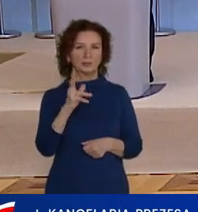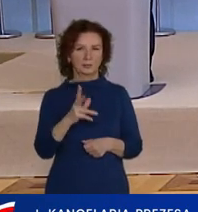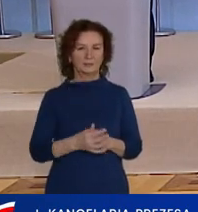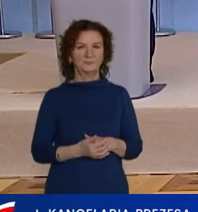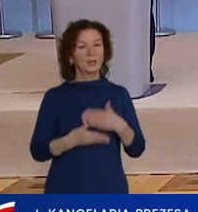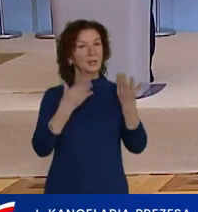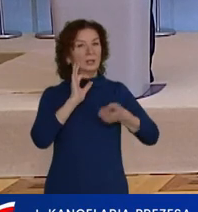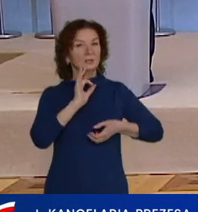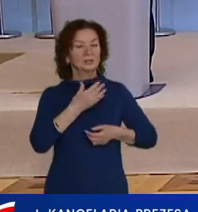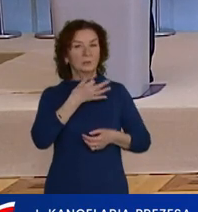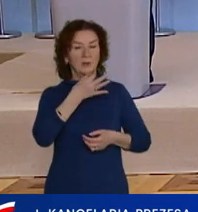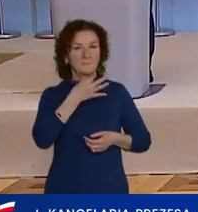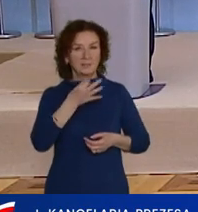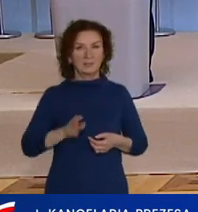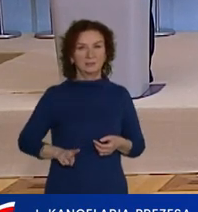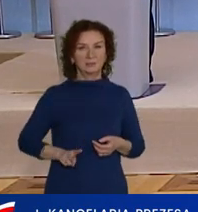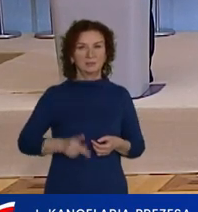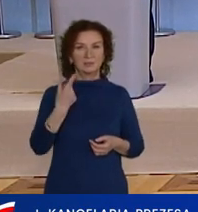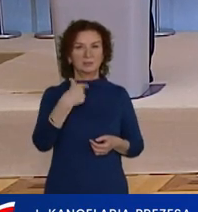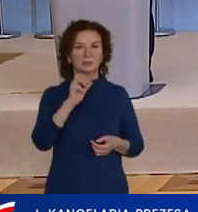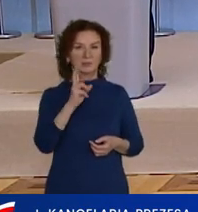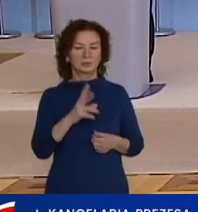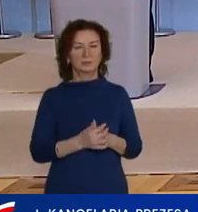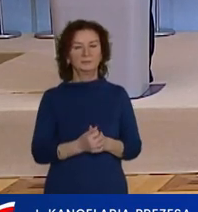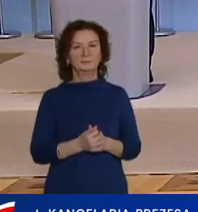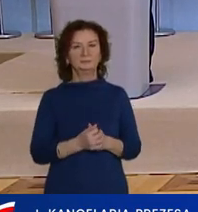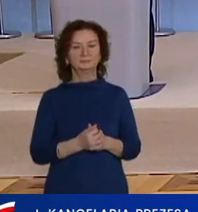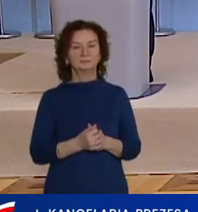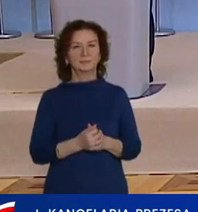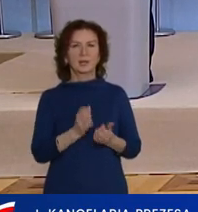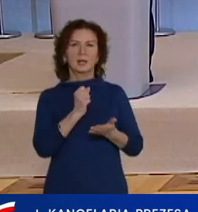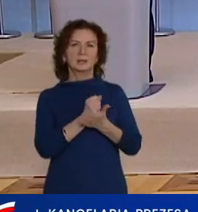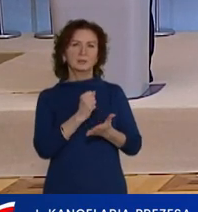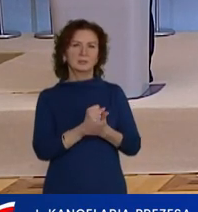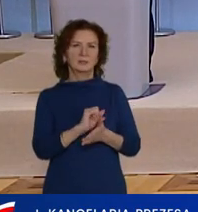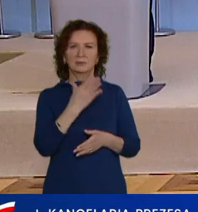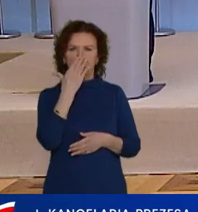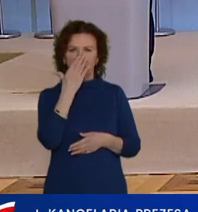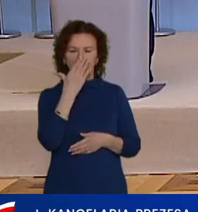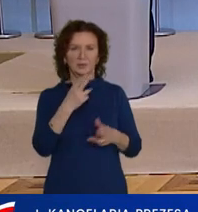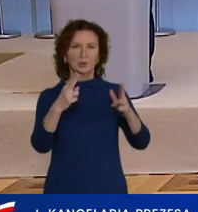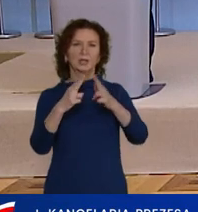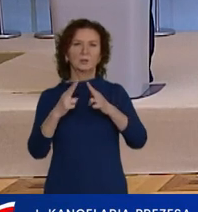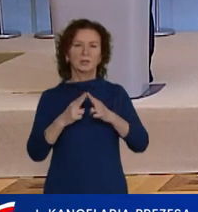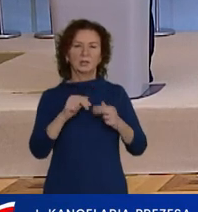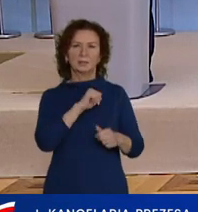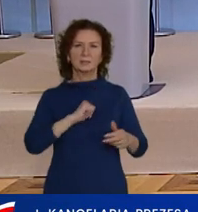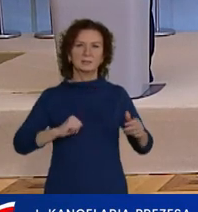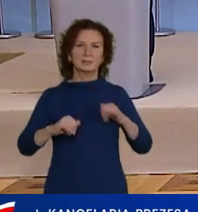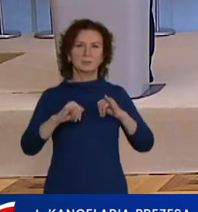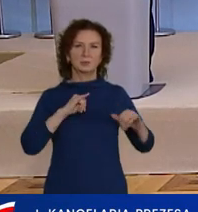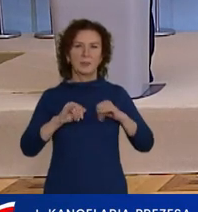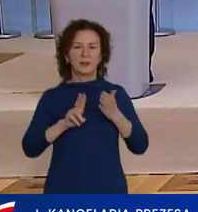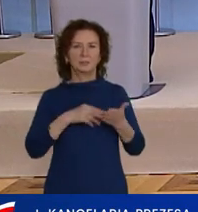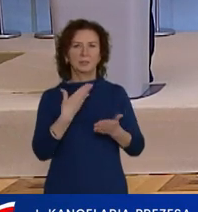Dzień dobry. Mam pytanie do pana ministra Dworczyka pewnie dotyczące tego, jak wyglądają relacje z samorządami w tej chwili. No, na przykładzie Warszawy